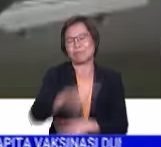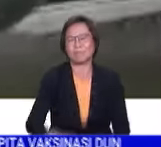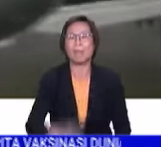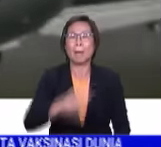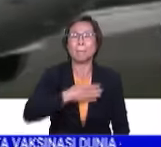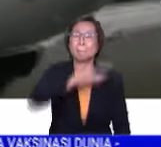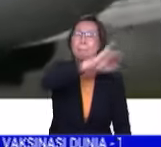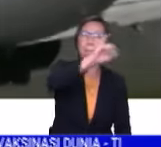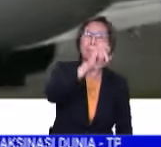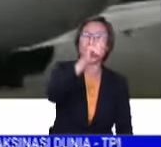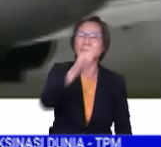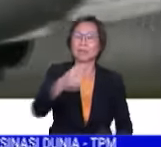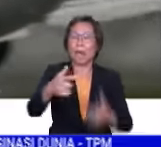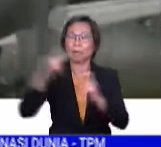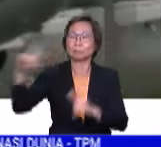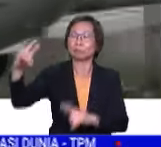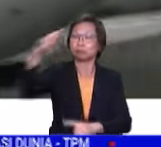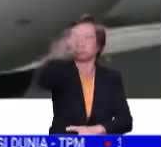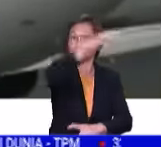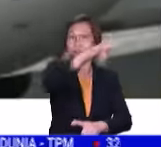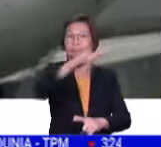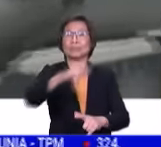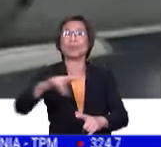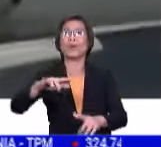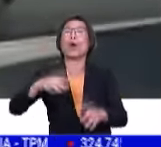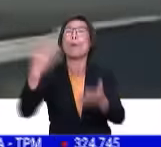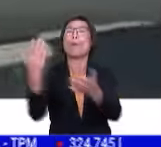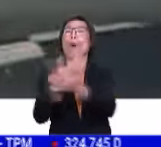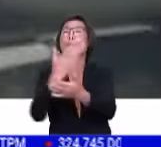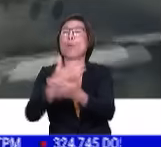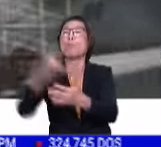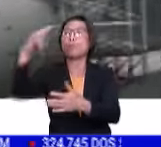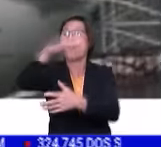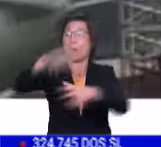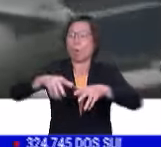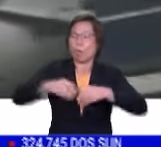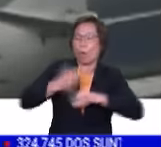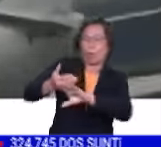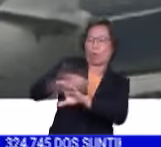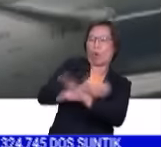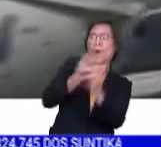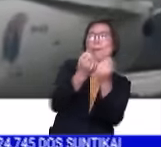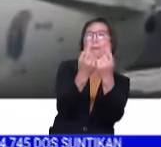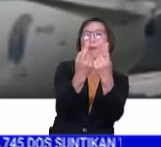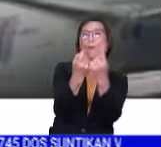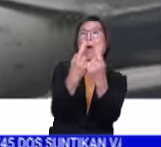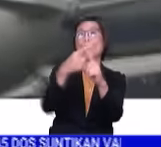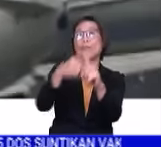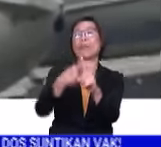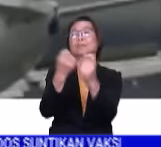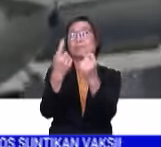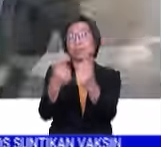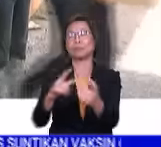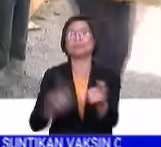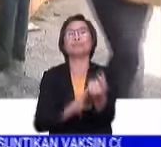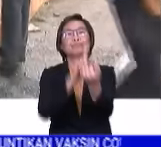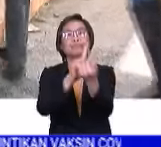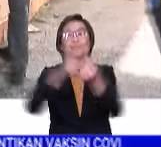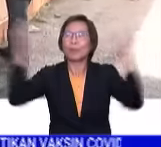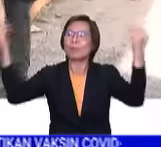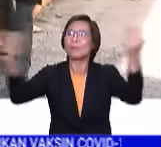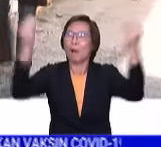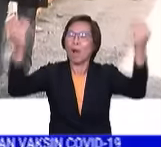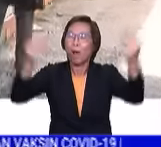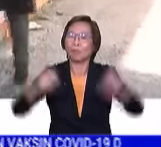Majid Express Airlines Sdn Bhd akan menerima pesawat baharu itu sebelum November ini. Beliau ditemui selepas majlis